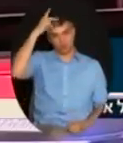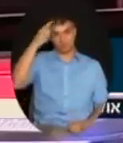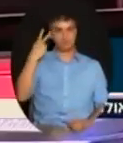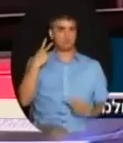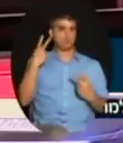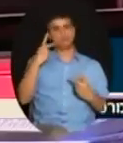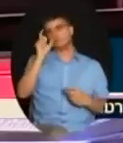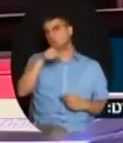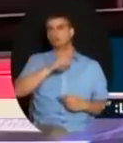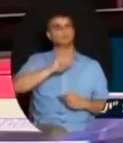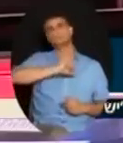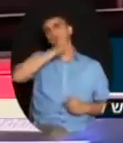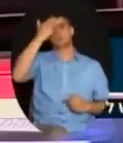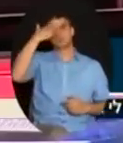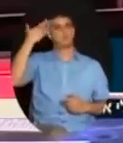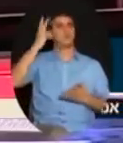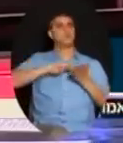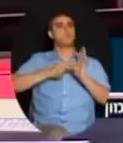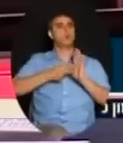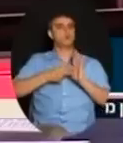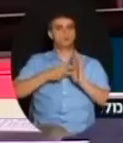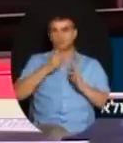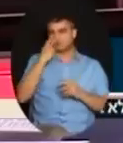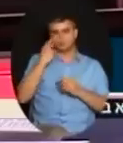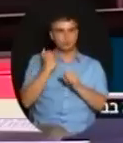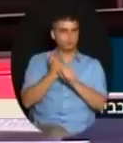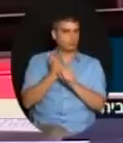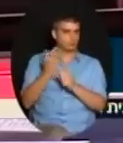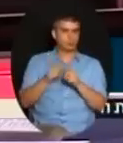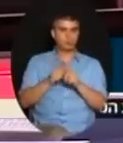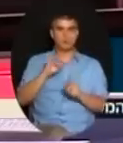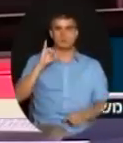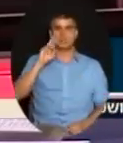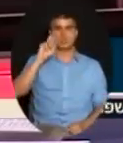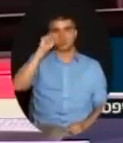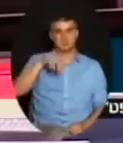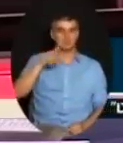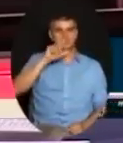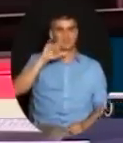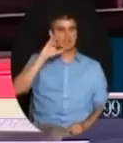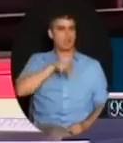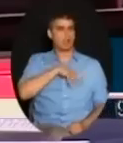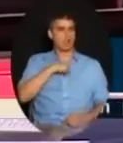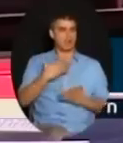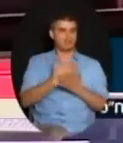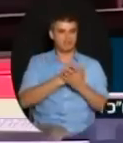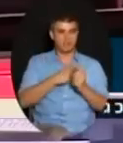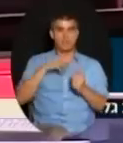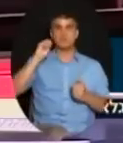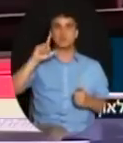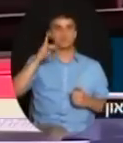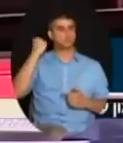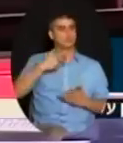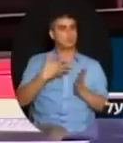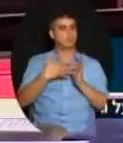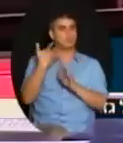נחשב הלהיט הפוליטי הכי גדול, ניסו לעשות את שלהם, כמו ירון זליכה, הממונה על השכר, כמו מיכל לינדנשטאוס, שהיה מבקר